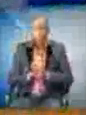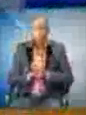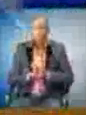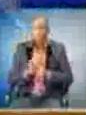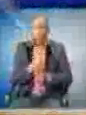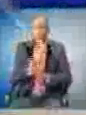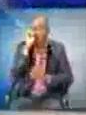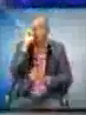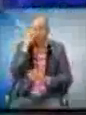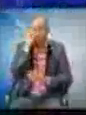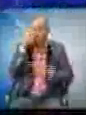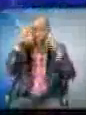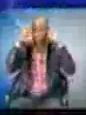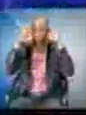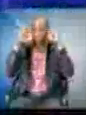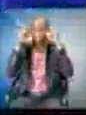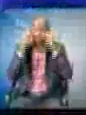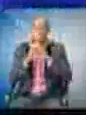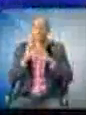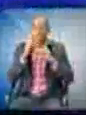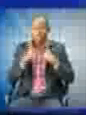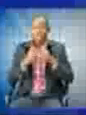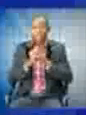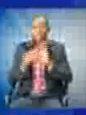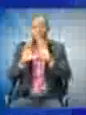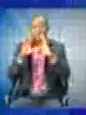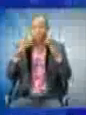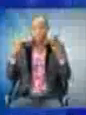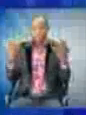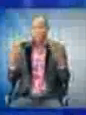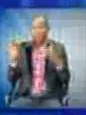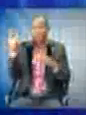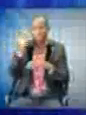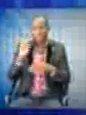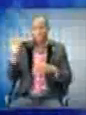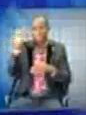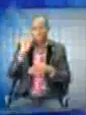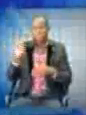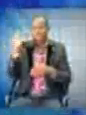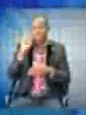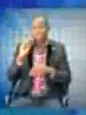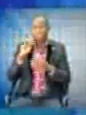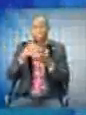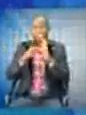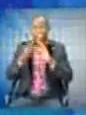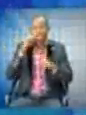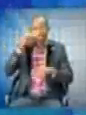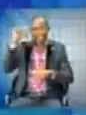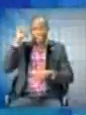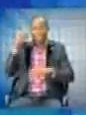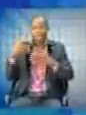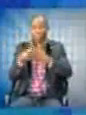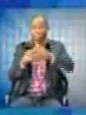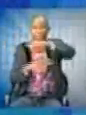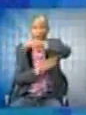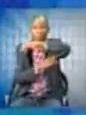de la province Moïse Katumbi-Tchapwe qui a inauguré le mercredi 13 février 2013 un nouveau pont jeté sur